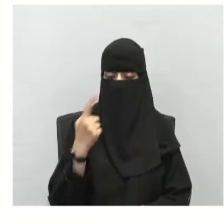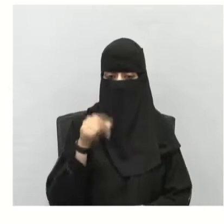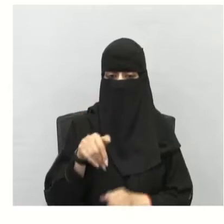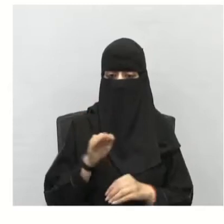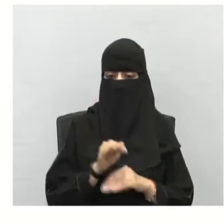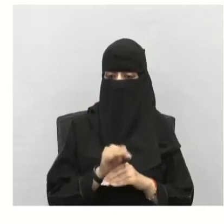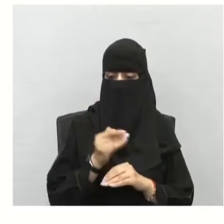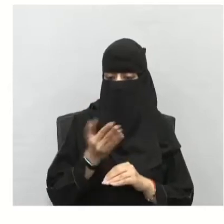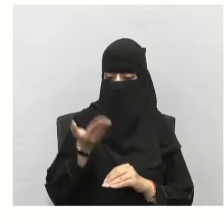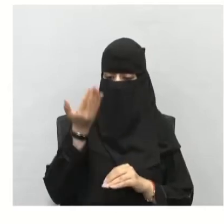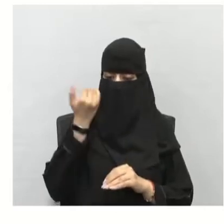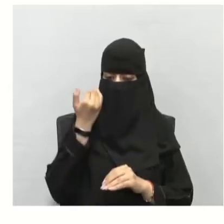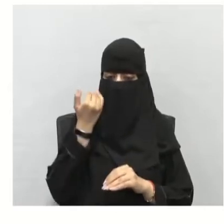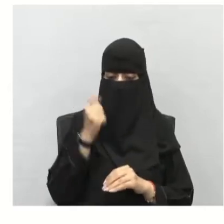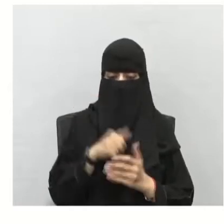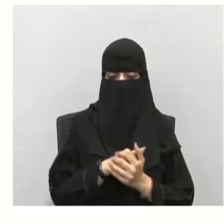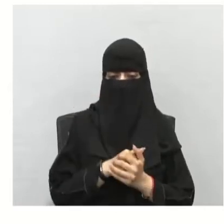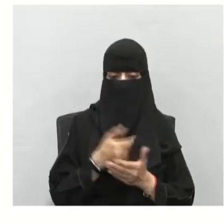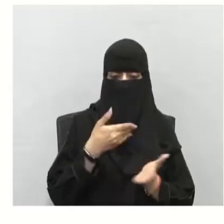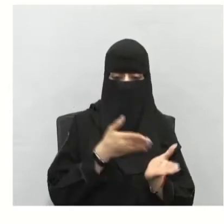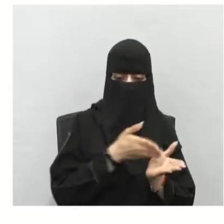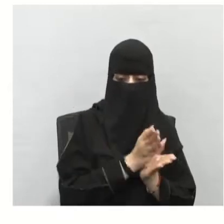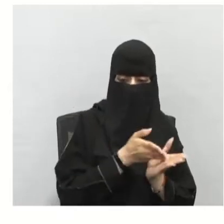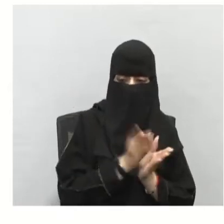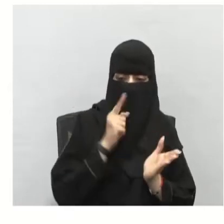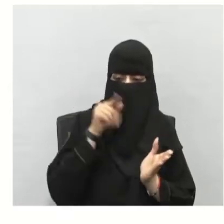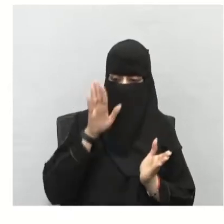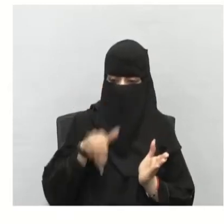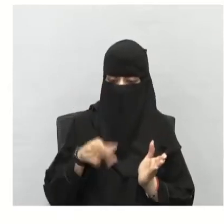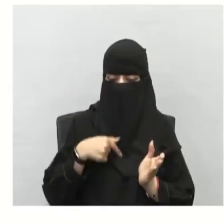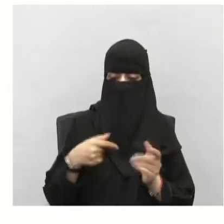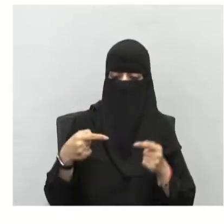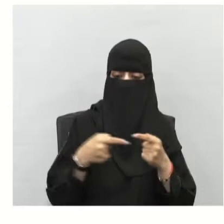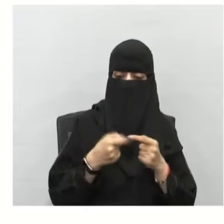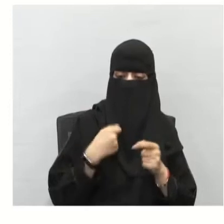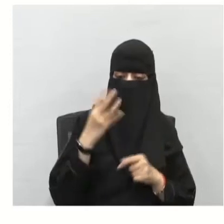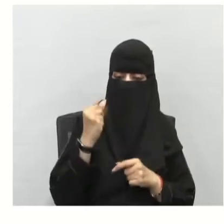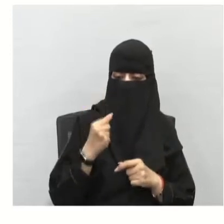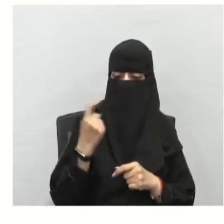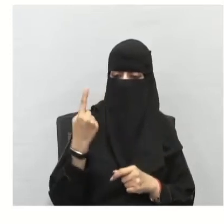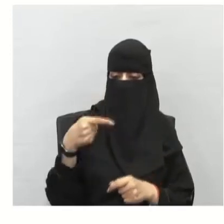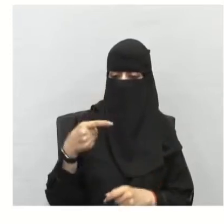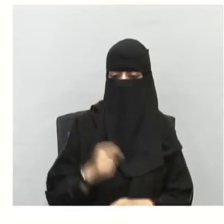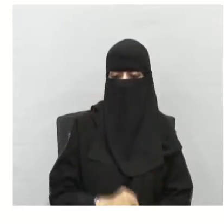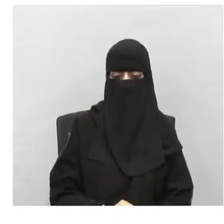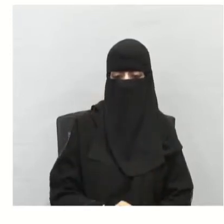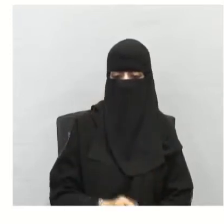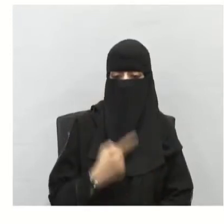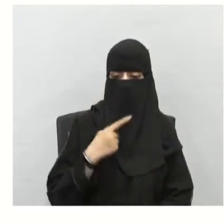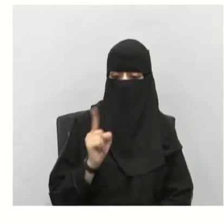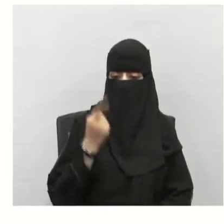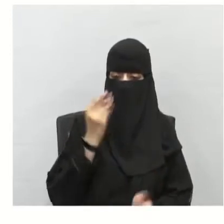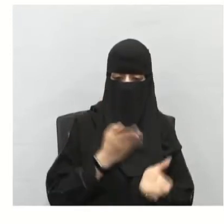تعلمنا سابقا طرق إيجاد ناتج الضرب في العدد عشرة. الطريقة